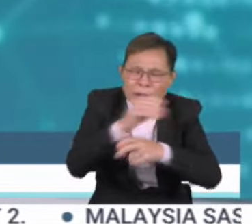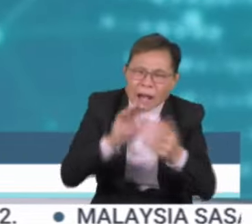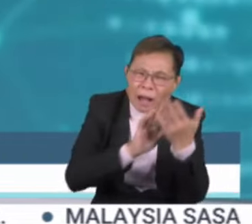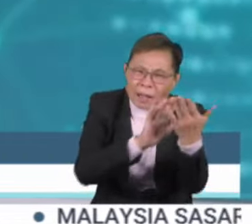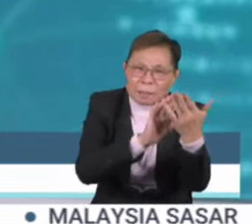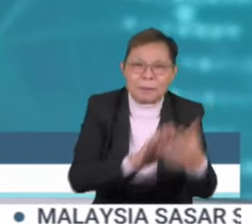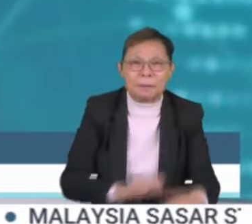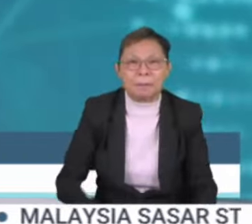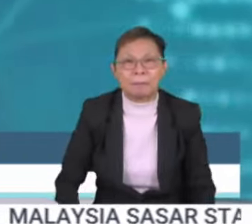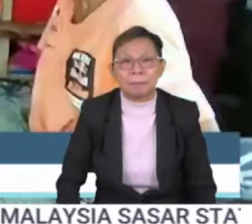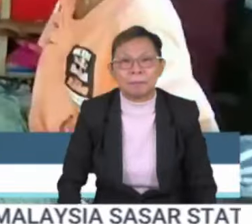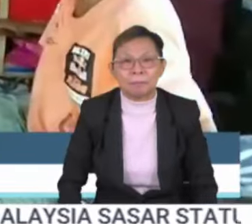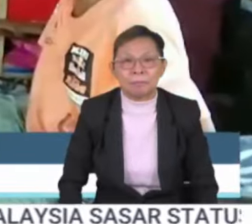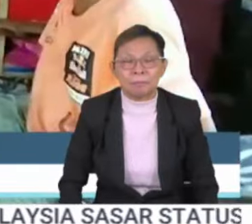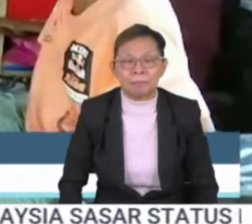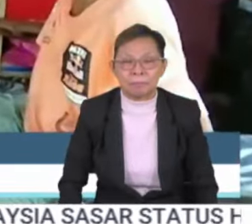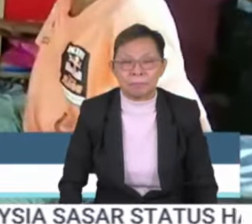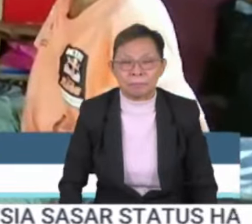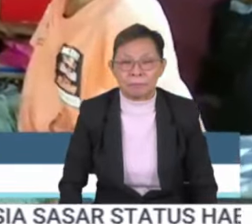dihadapi mereka.